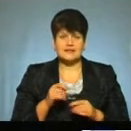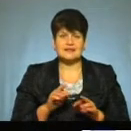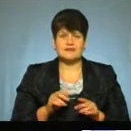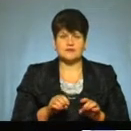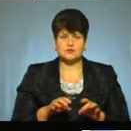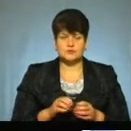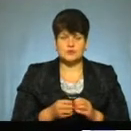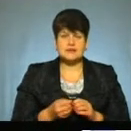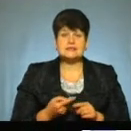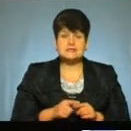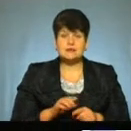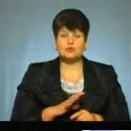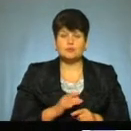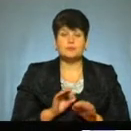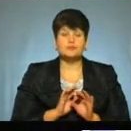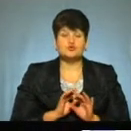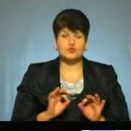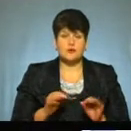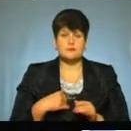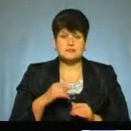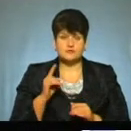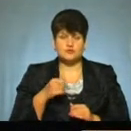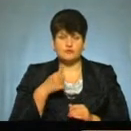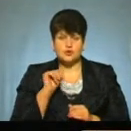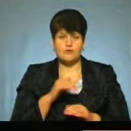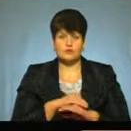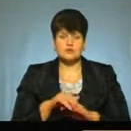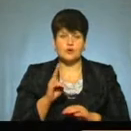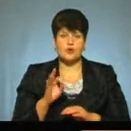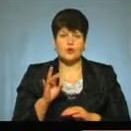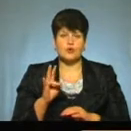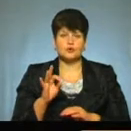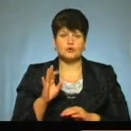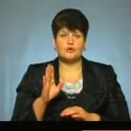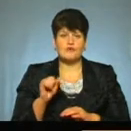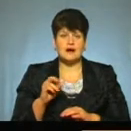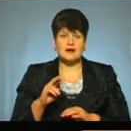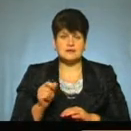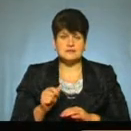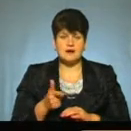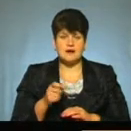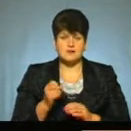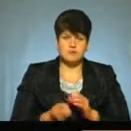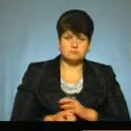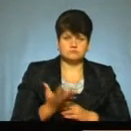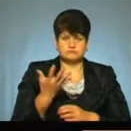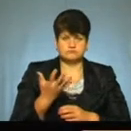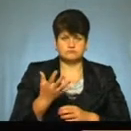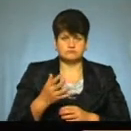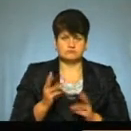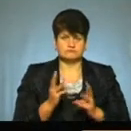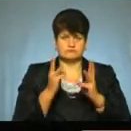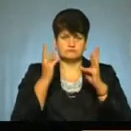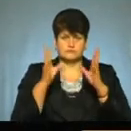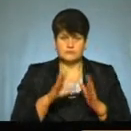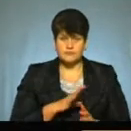Це було б, звичайно, чудово, але ми ще знаємо, що вчора на вулиці Коновальця прорвало газопровід. В нас є короткий сюжет, зараз попрошу